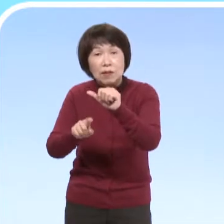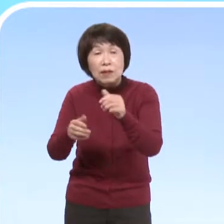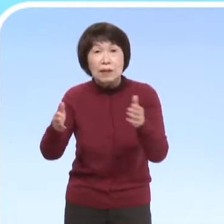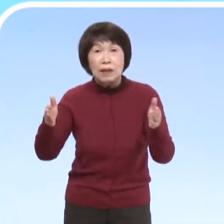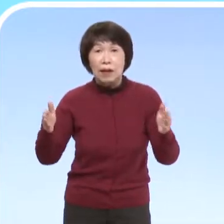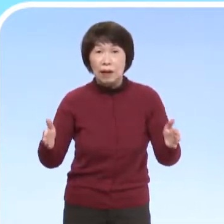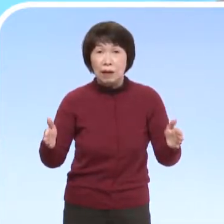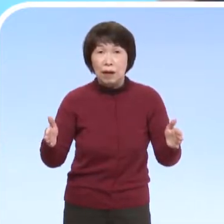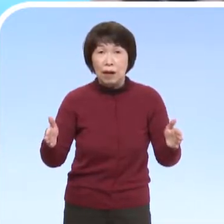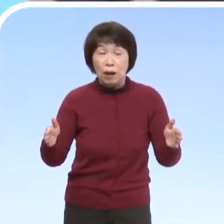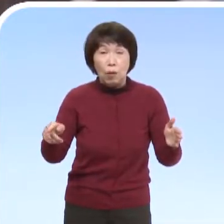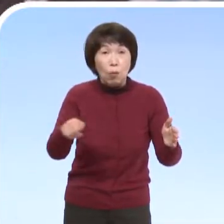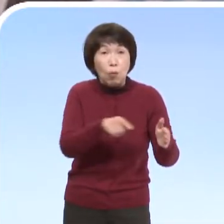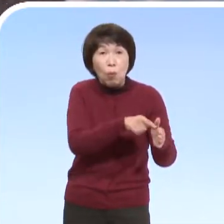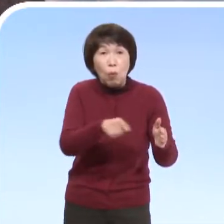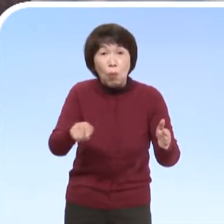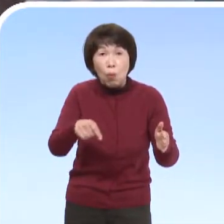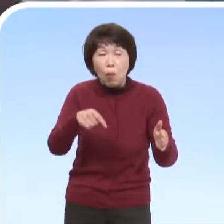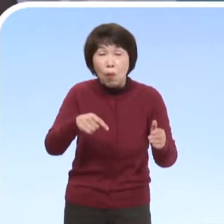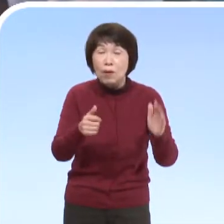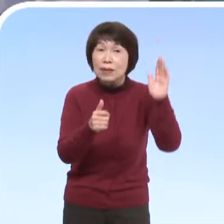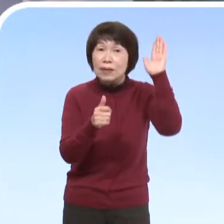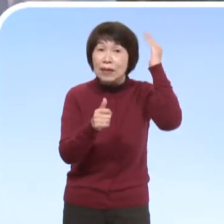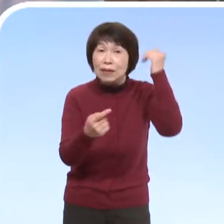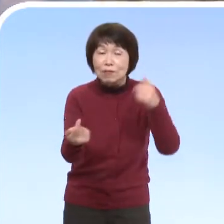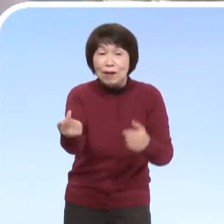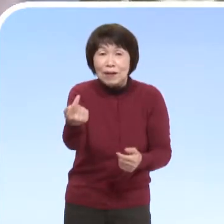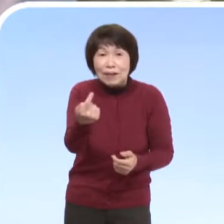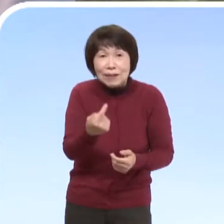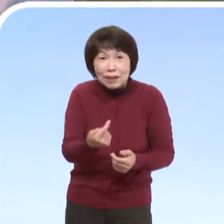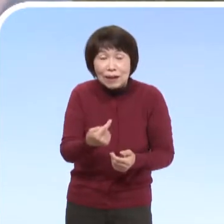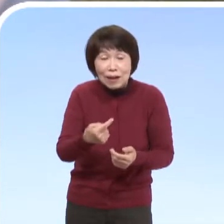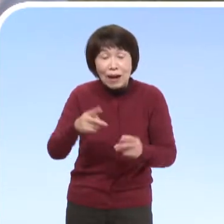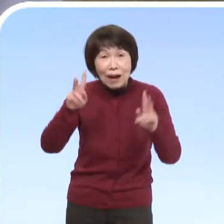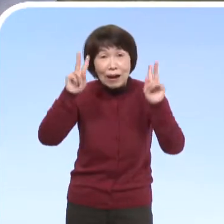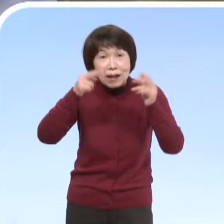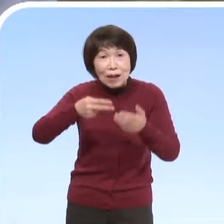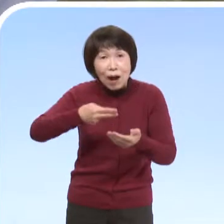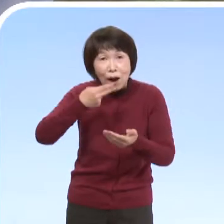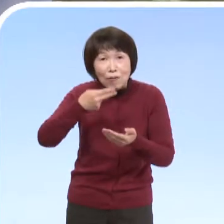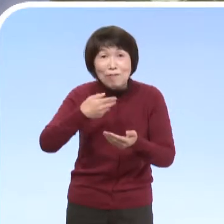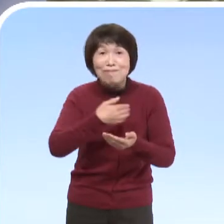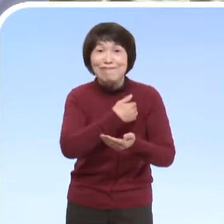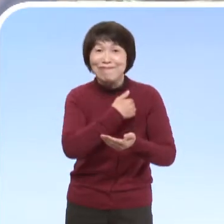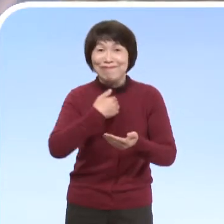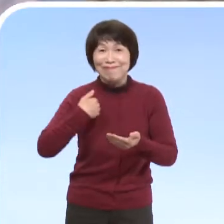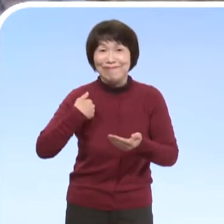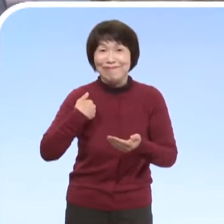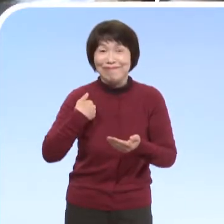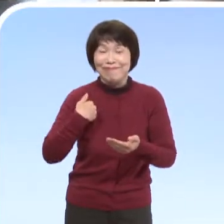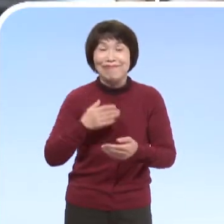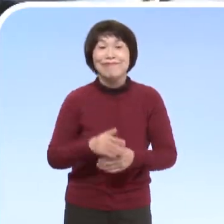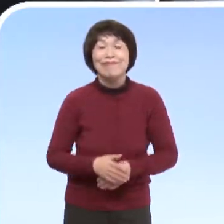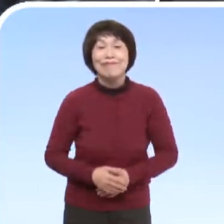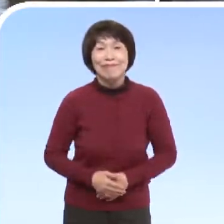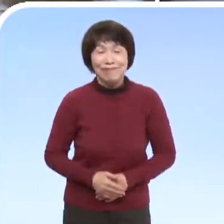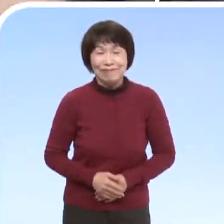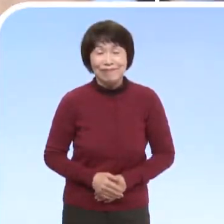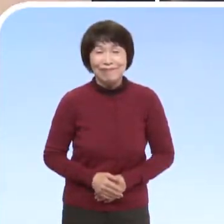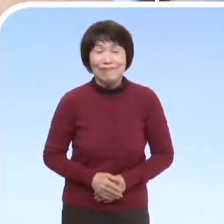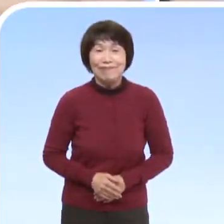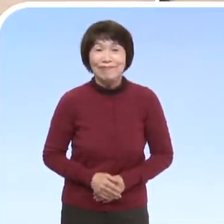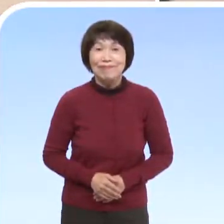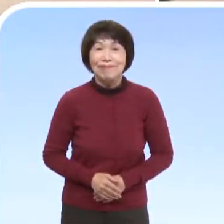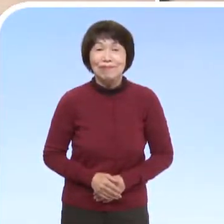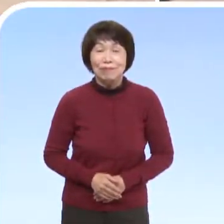はあ。 だからその期間だったら、来ていただいたらいつでも食することができるというものがあります。 今